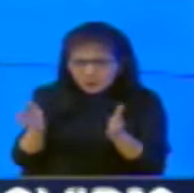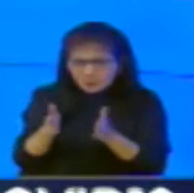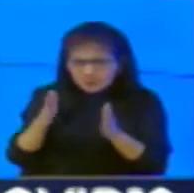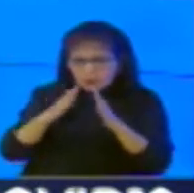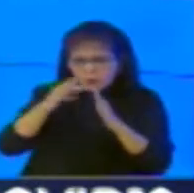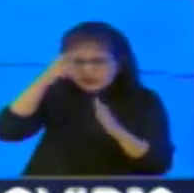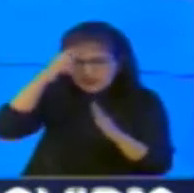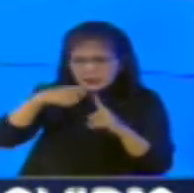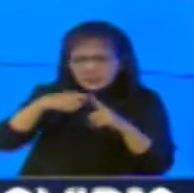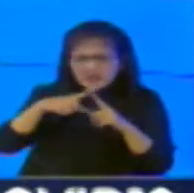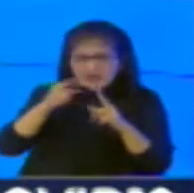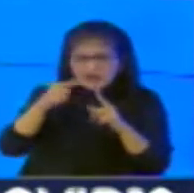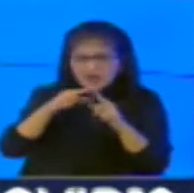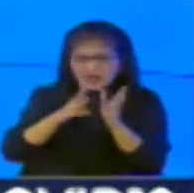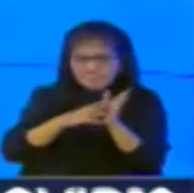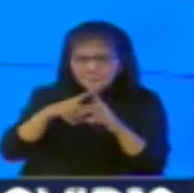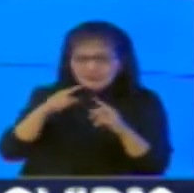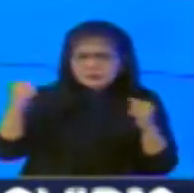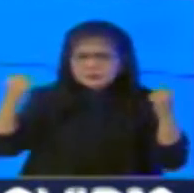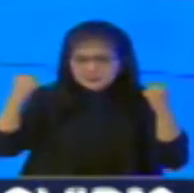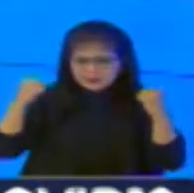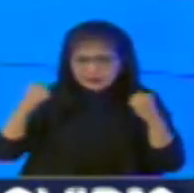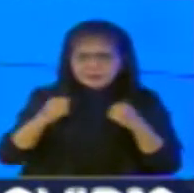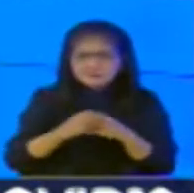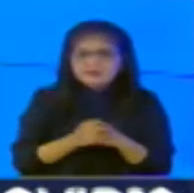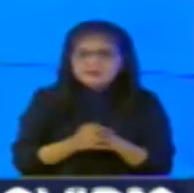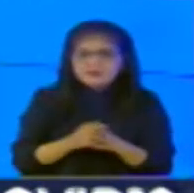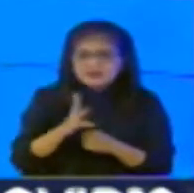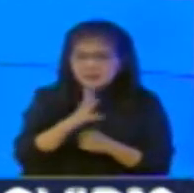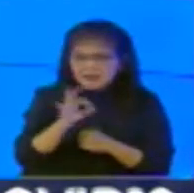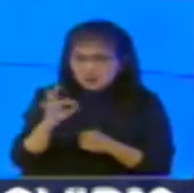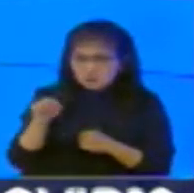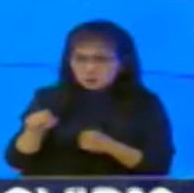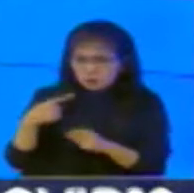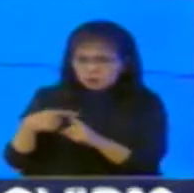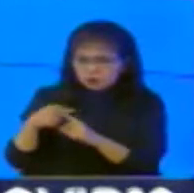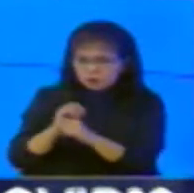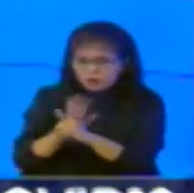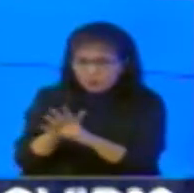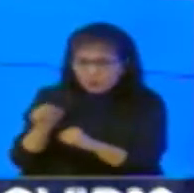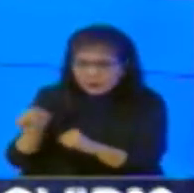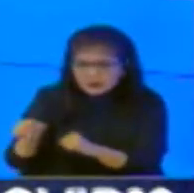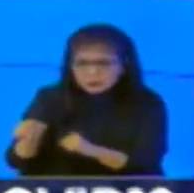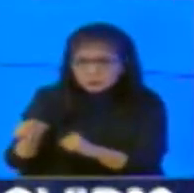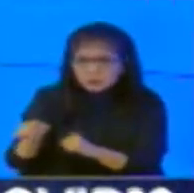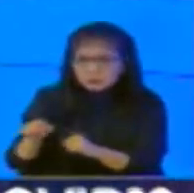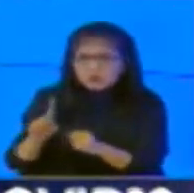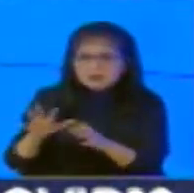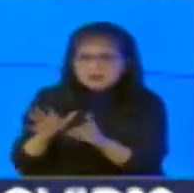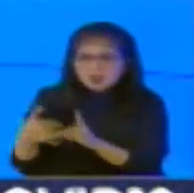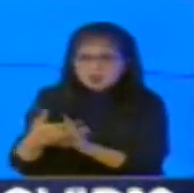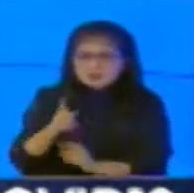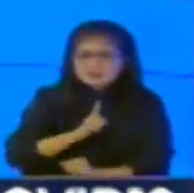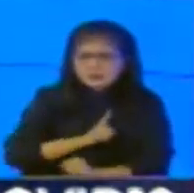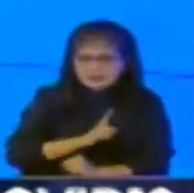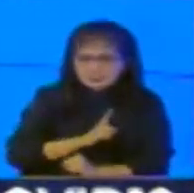Brimob dalam kondisi sehat. Sedangkan 300 siswa yang dinyatakan positif dalam rapid test kini menjalani isolasi mandiri dan